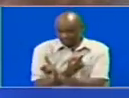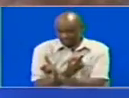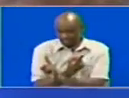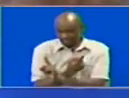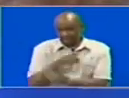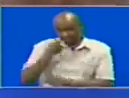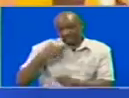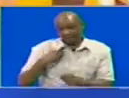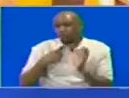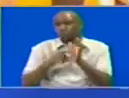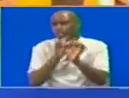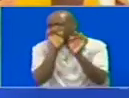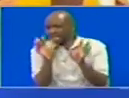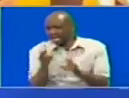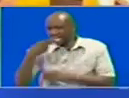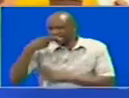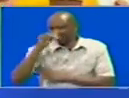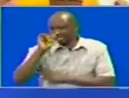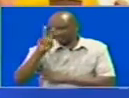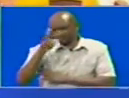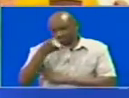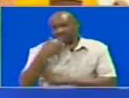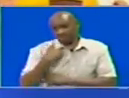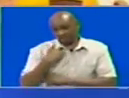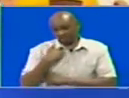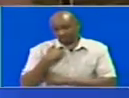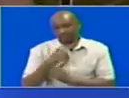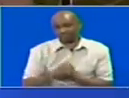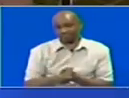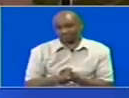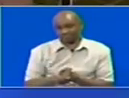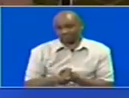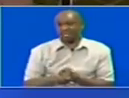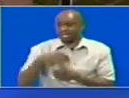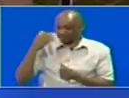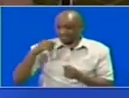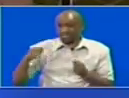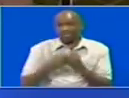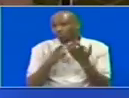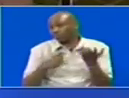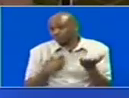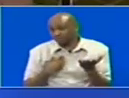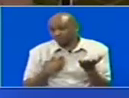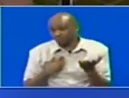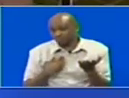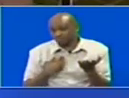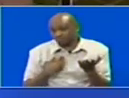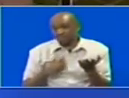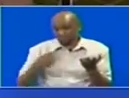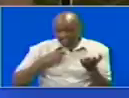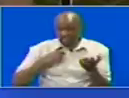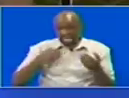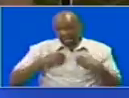and paint a picture of what HIV and AIDS is in the country. Kuna siku nilienda hospitali. Nilikuwa